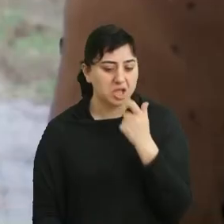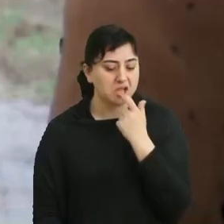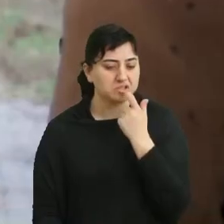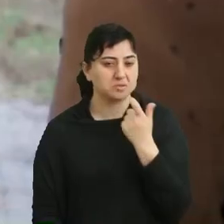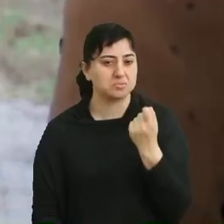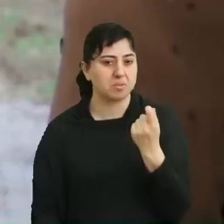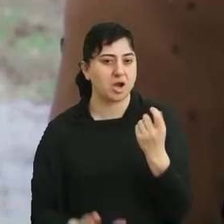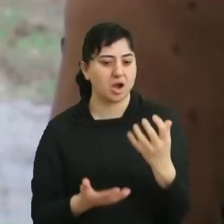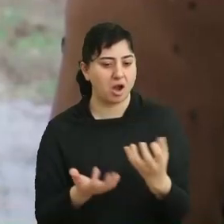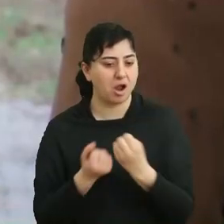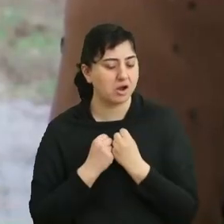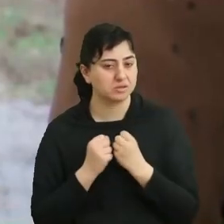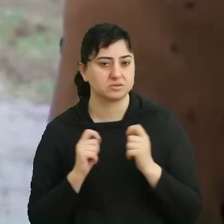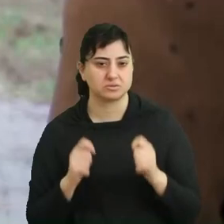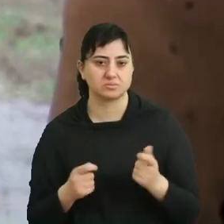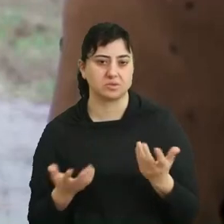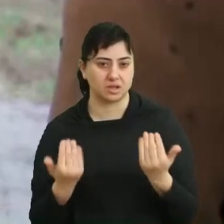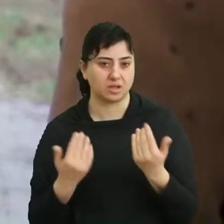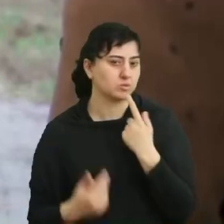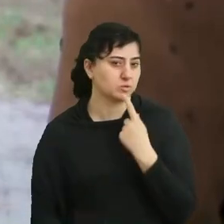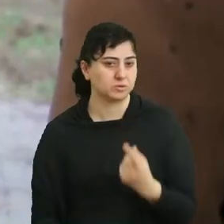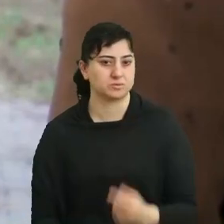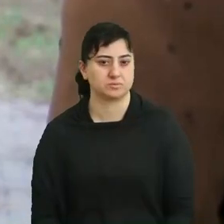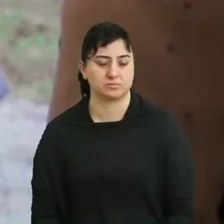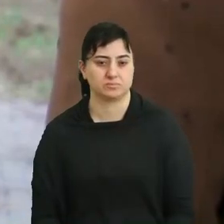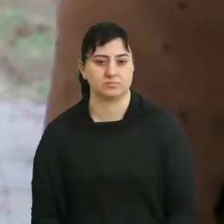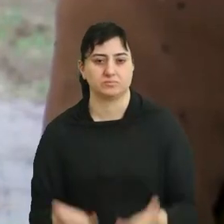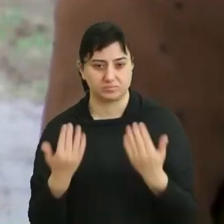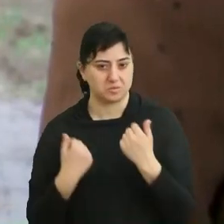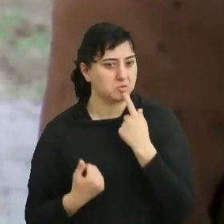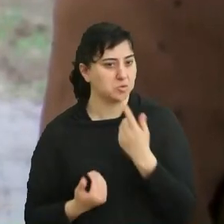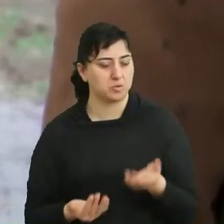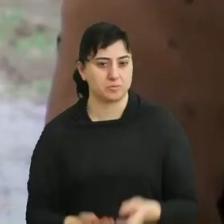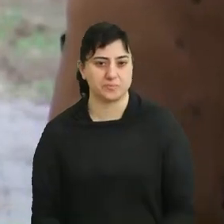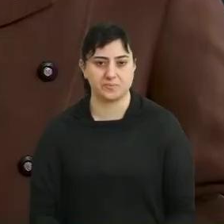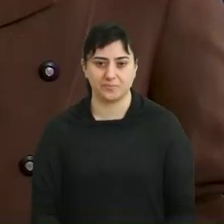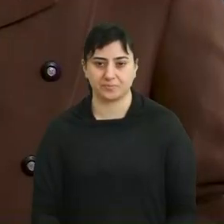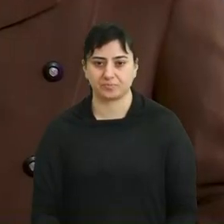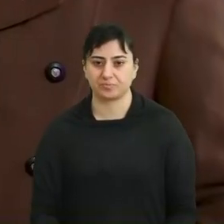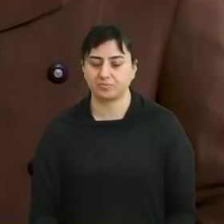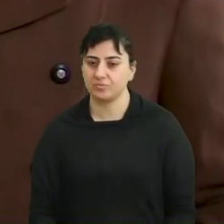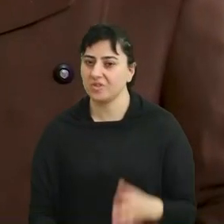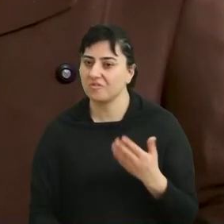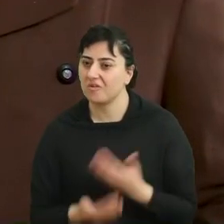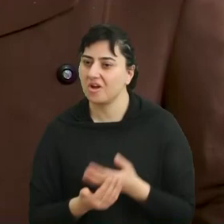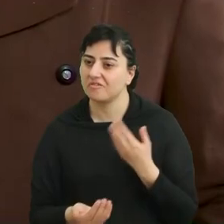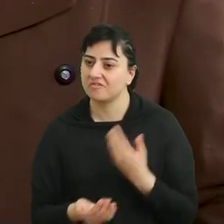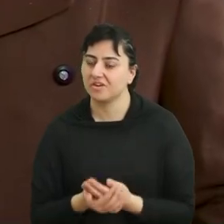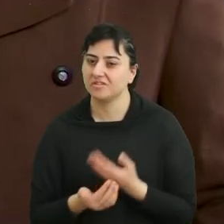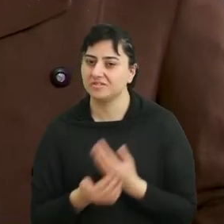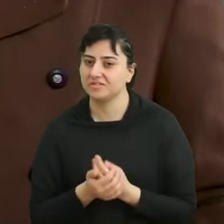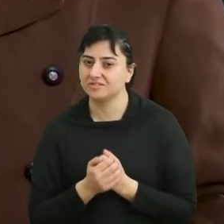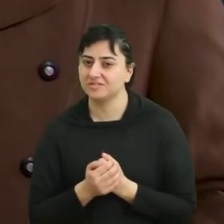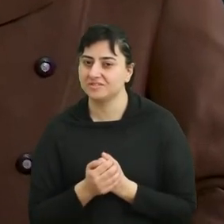yaşta paralara gel diye. Paraya gel diye, kendine çekiyor. Gel diye, gel diye. Vay vay